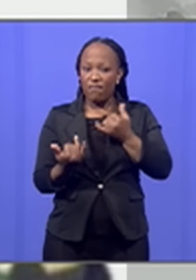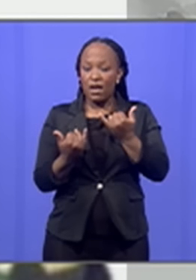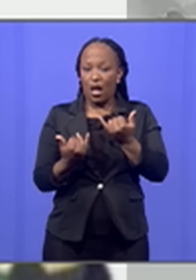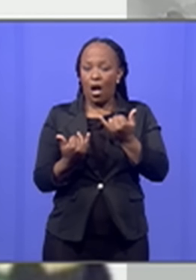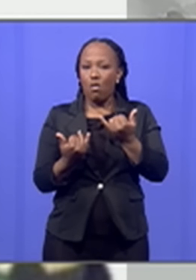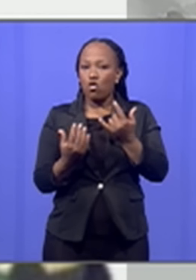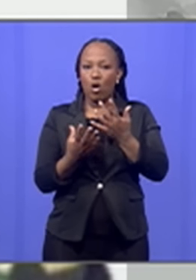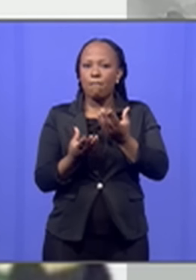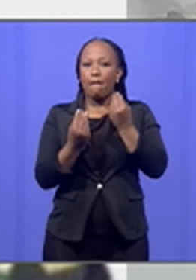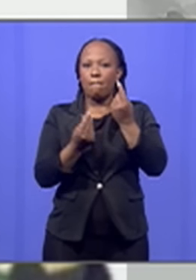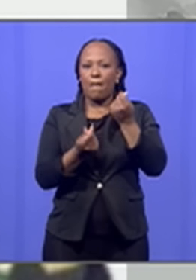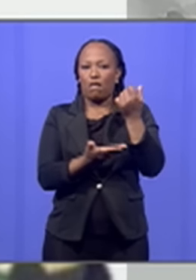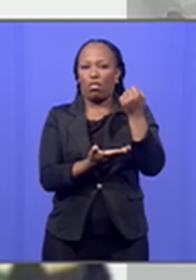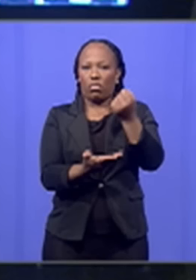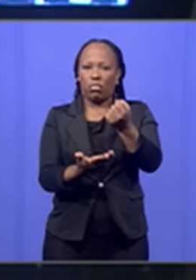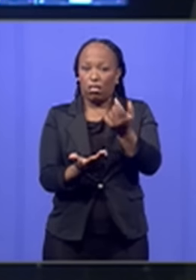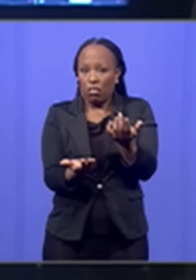the equitable share?